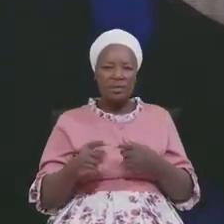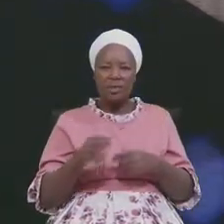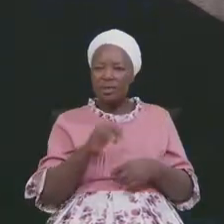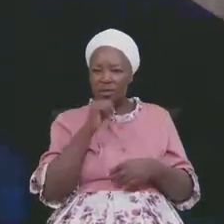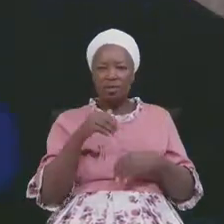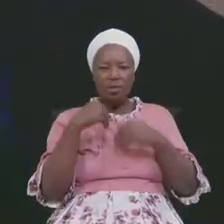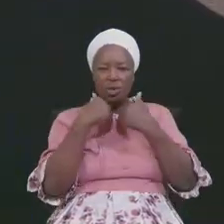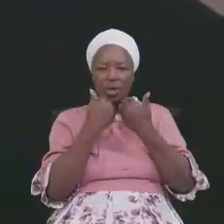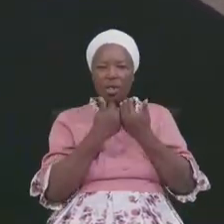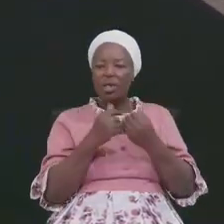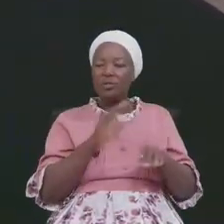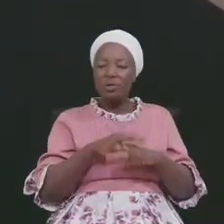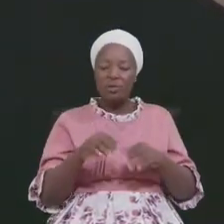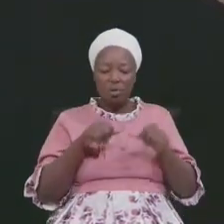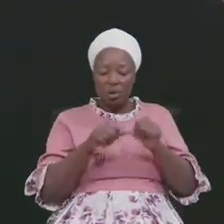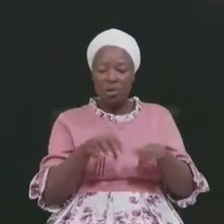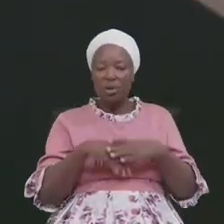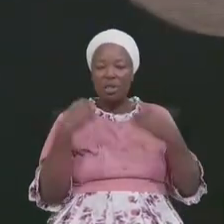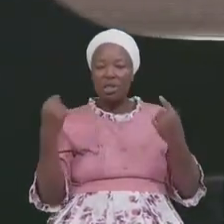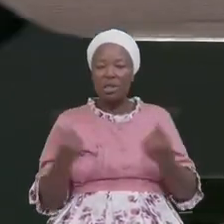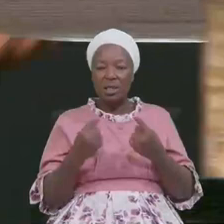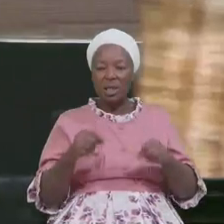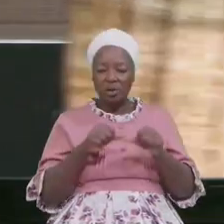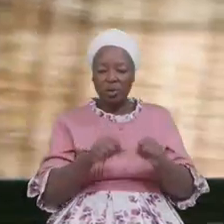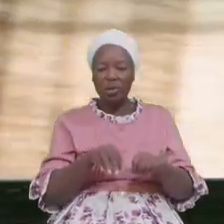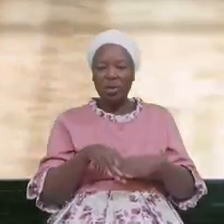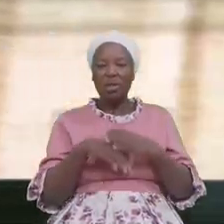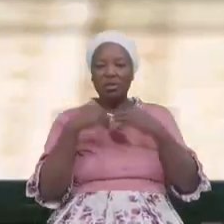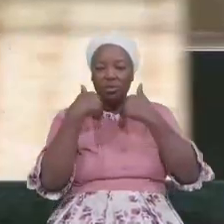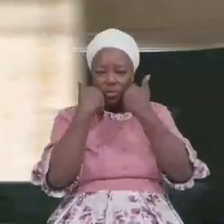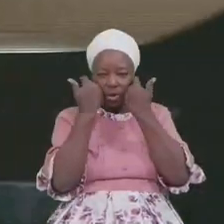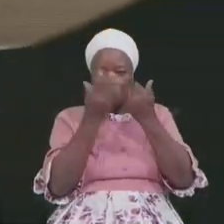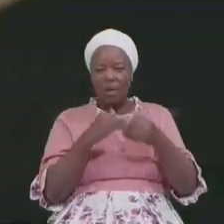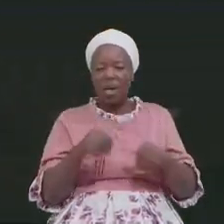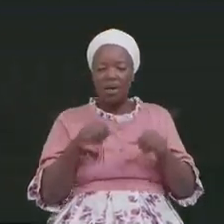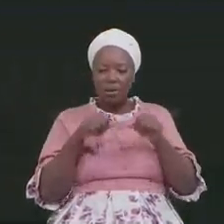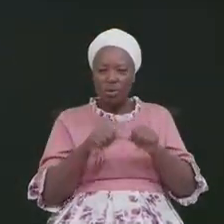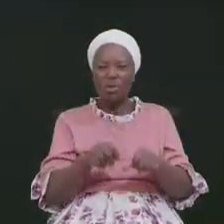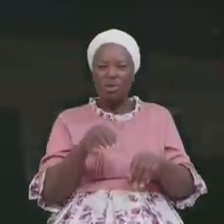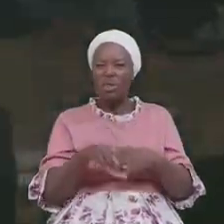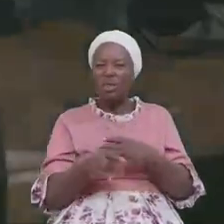continuons dans le péché, si nous continuons dans la dégradation, si nous continuons